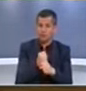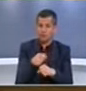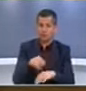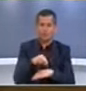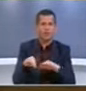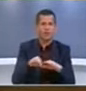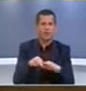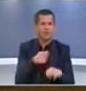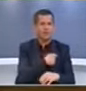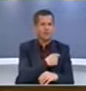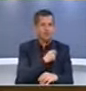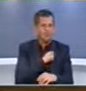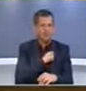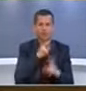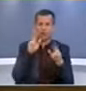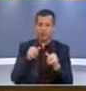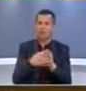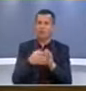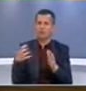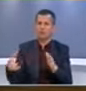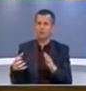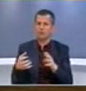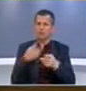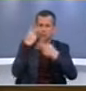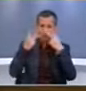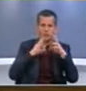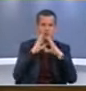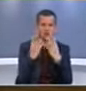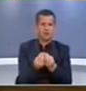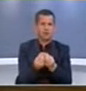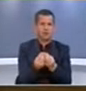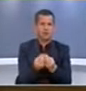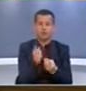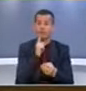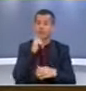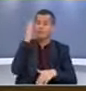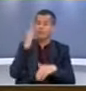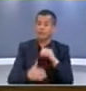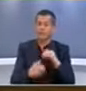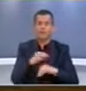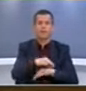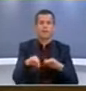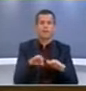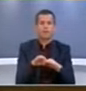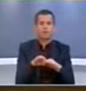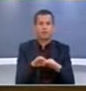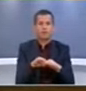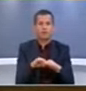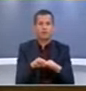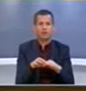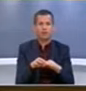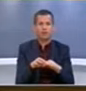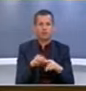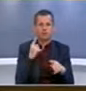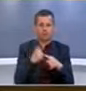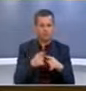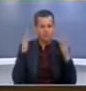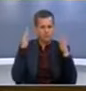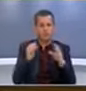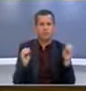insekt I ministr do vdo meek operatori nr q n pfund t proj amb dhe teren ky projekt Jet